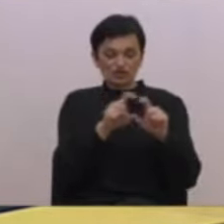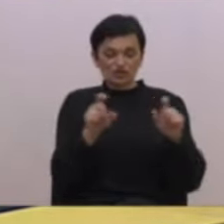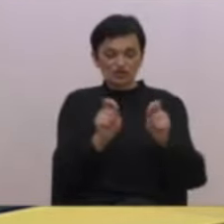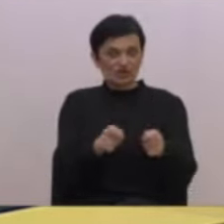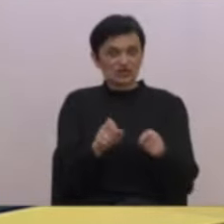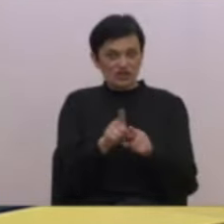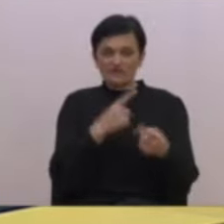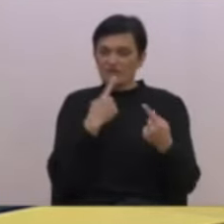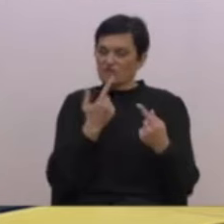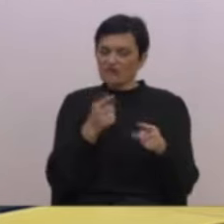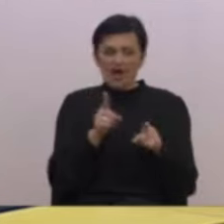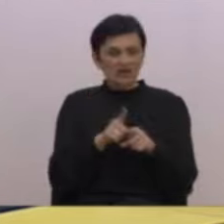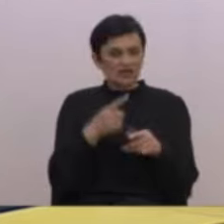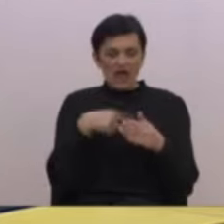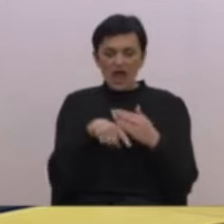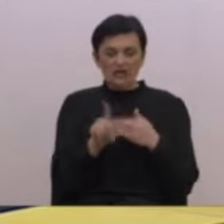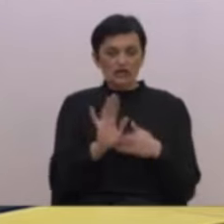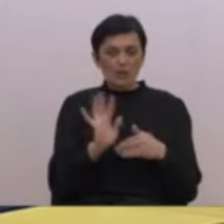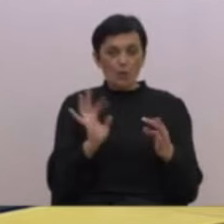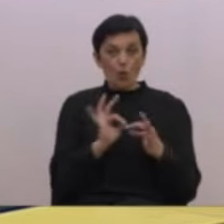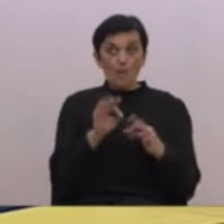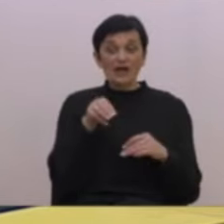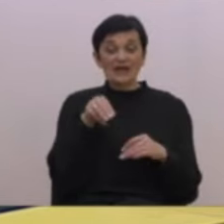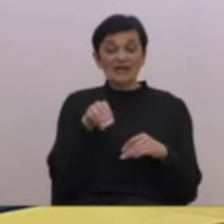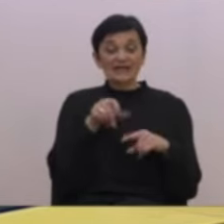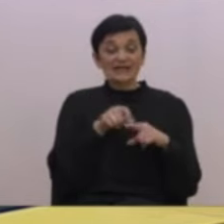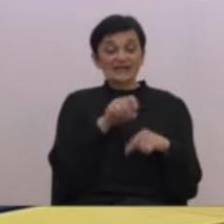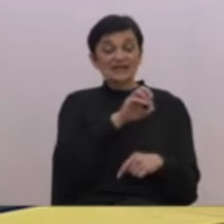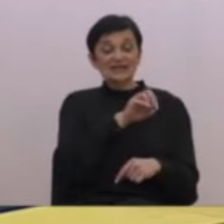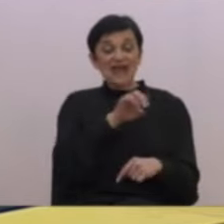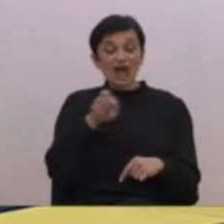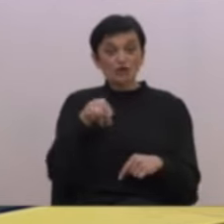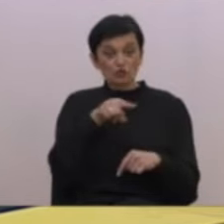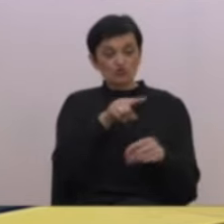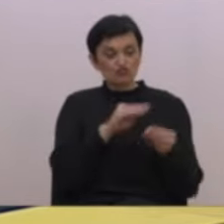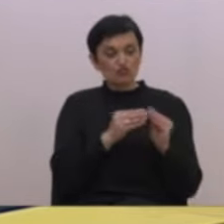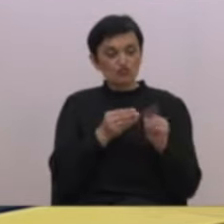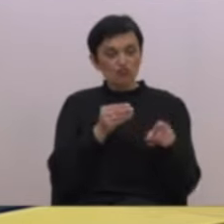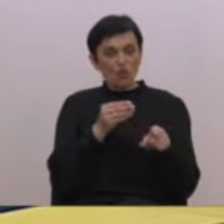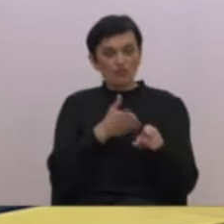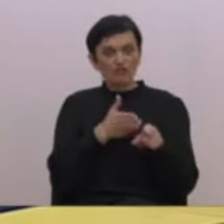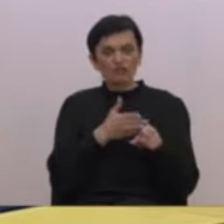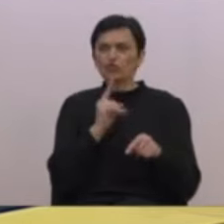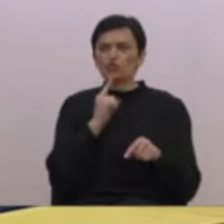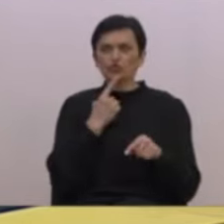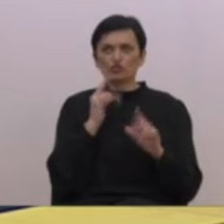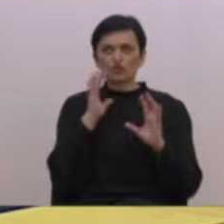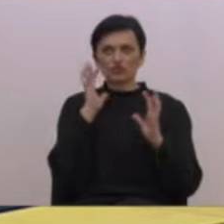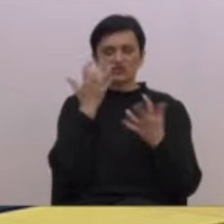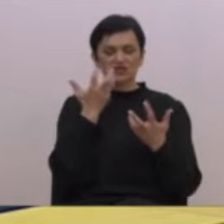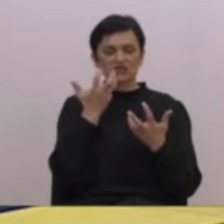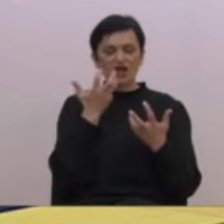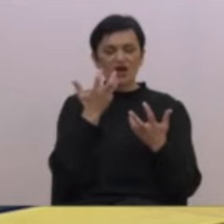არ გამოვა. ხო და აი ტერმინოლოგიური პრობლემები რო არის, აქ უკვე ძართულია რაღაც სერიოზულ